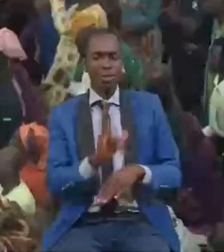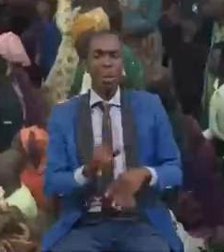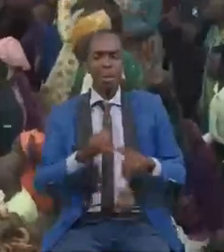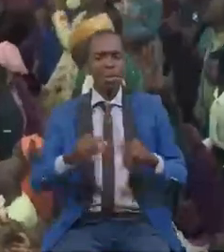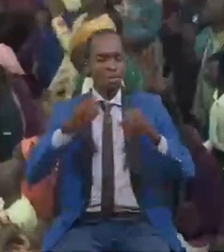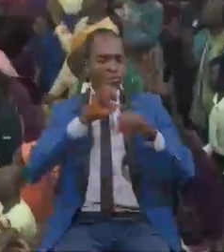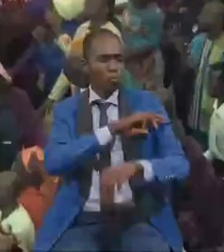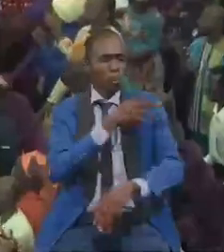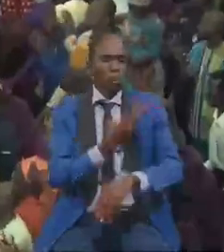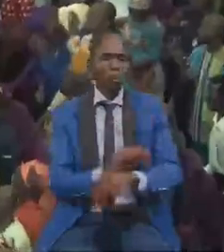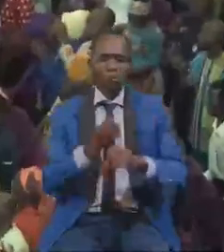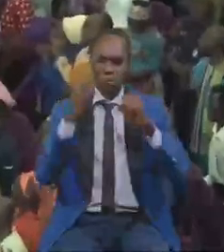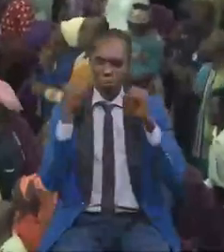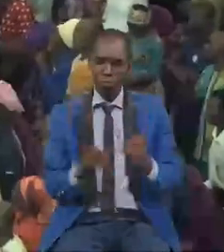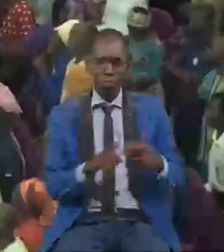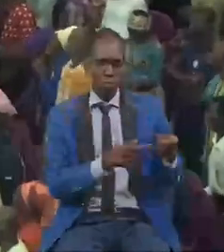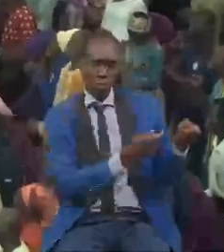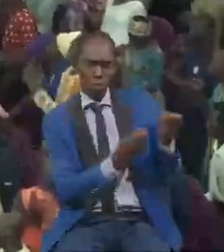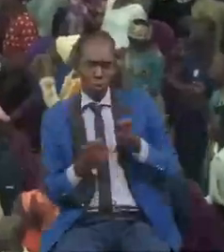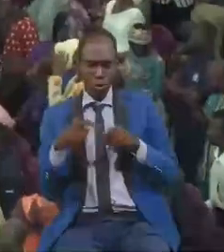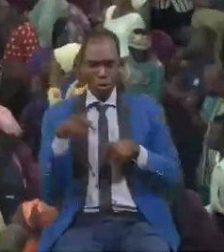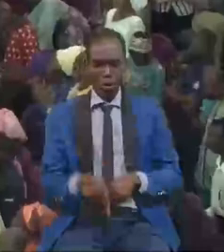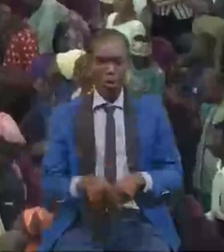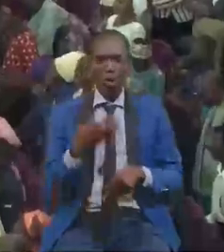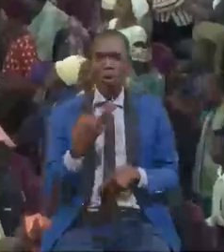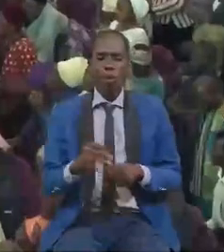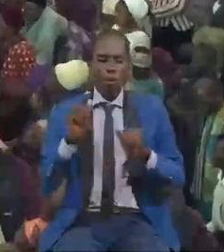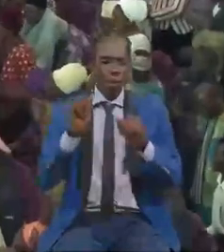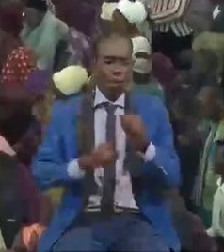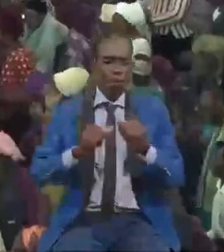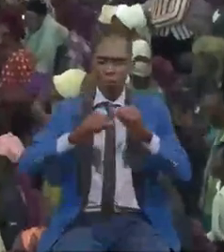par la vertu de Dieu.